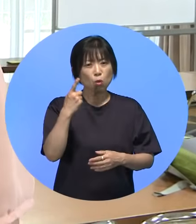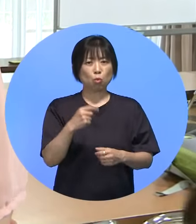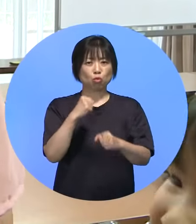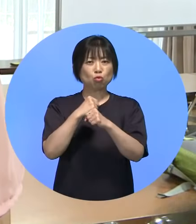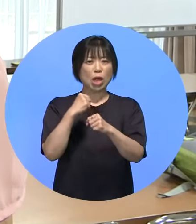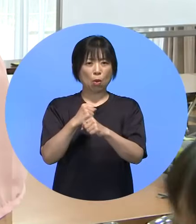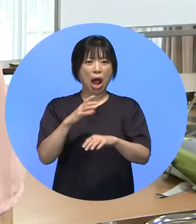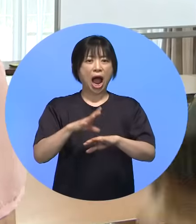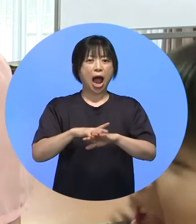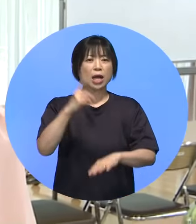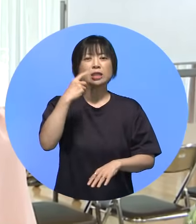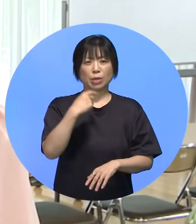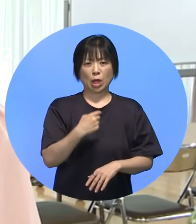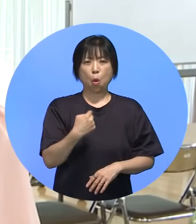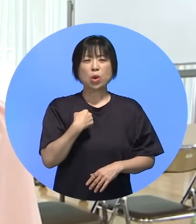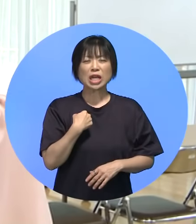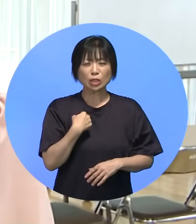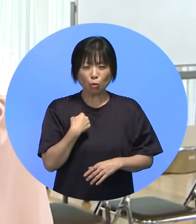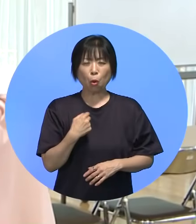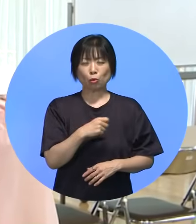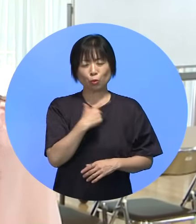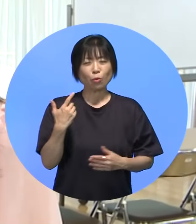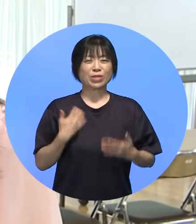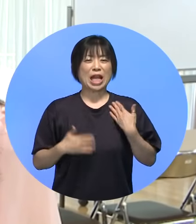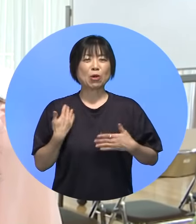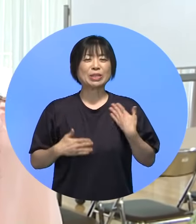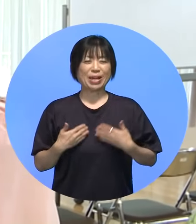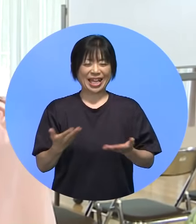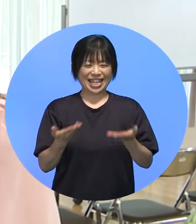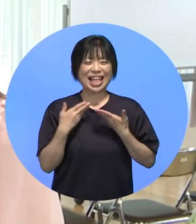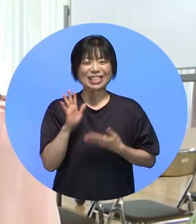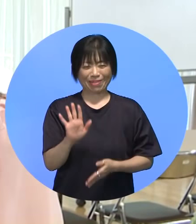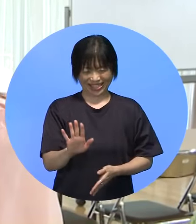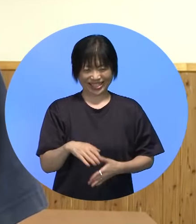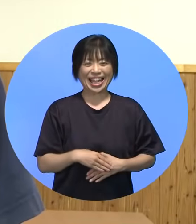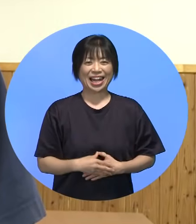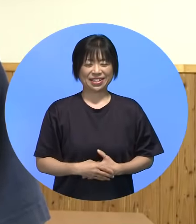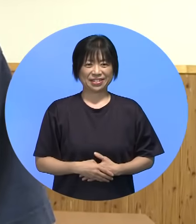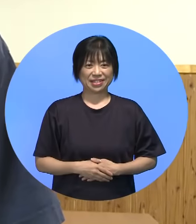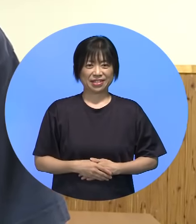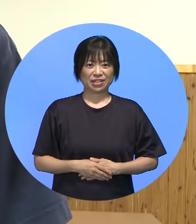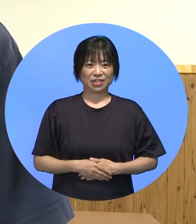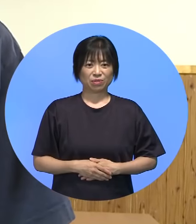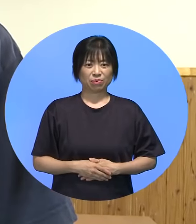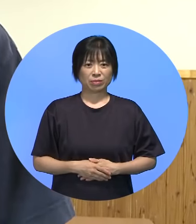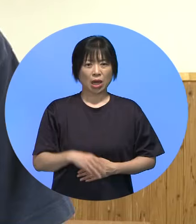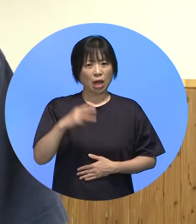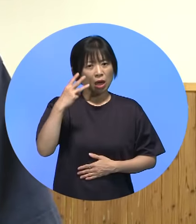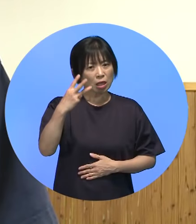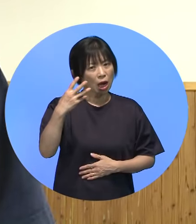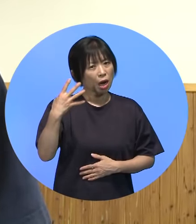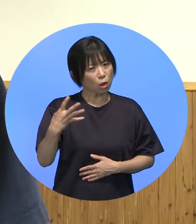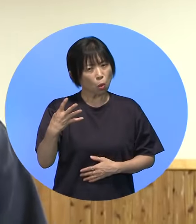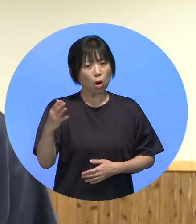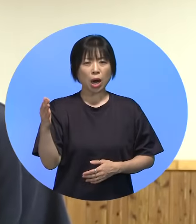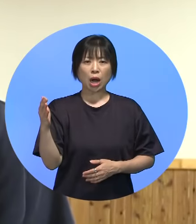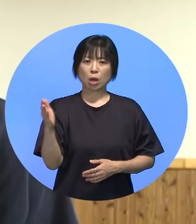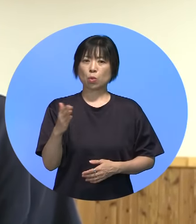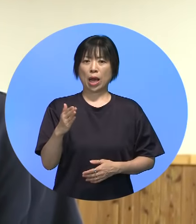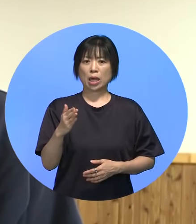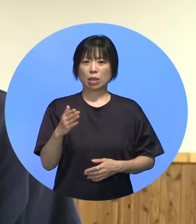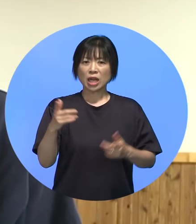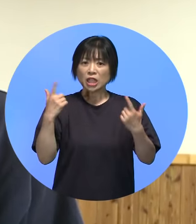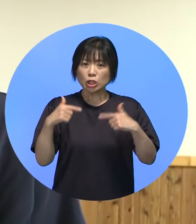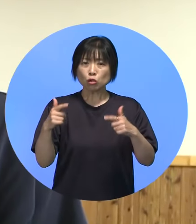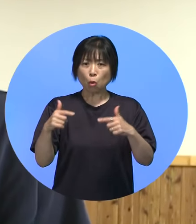作ったことは初めてで私もすごい楽しませていただきました3回か4回目ぐらいですねいつも